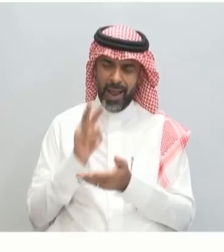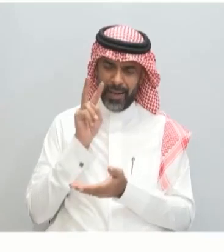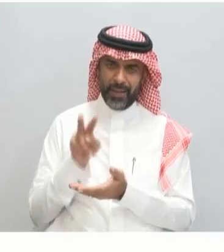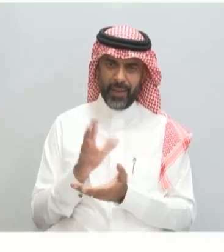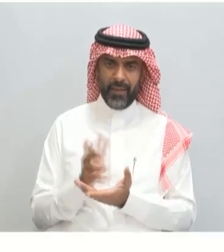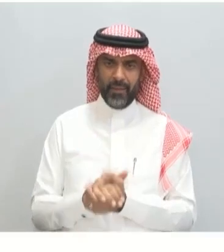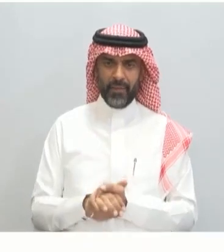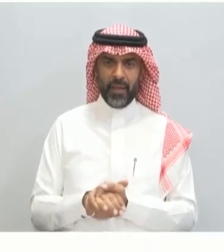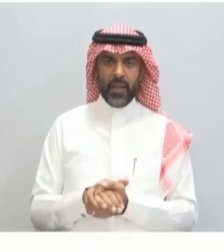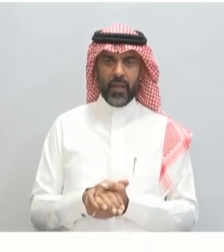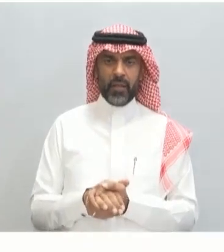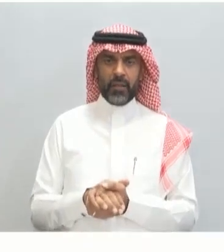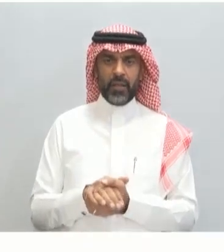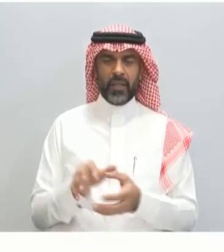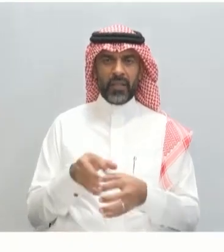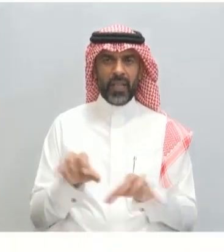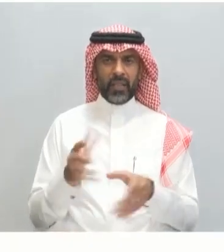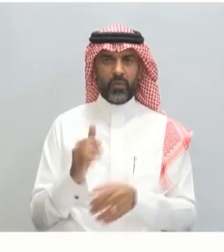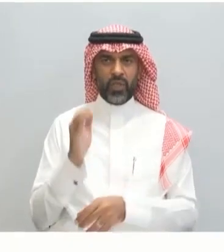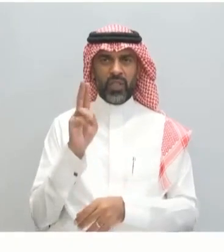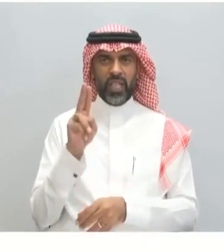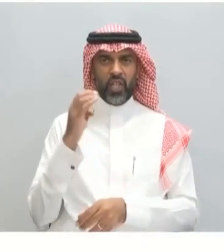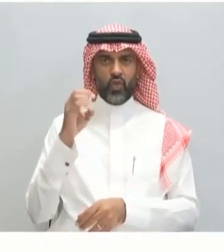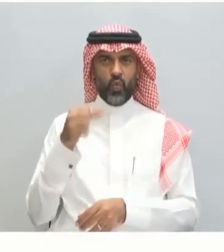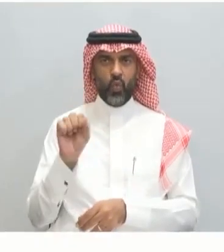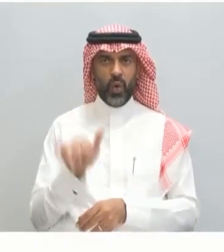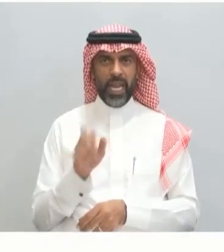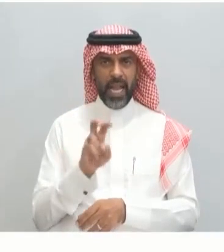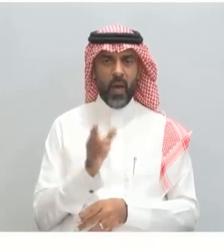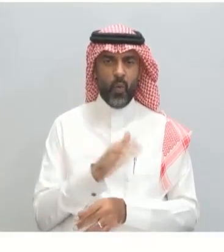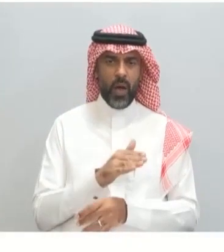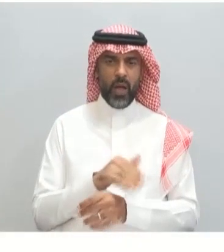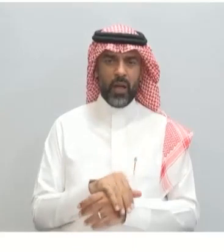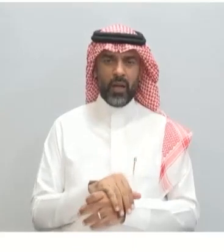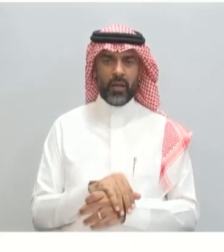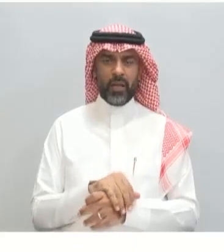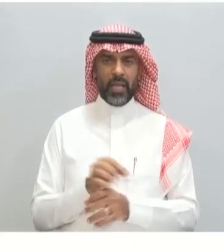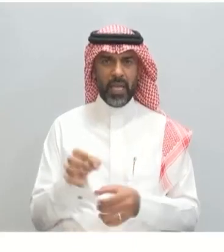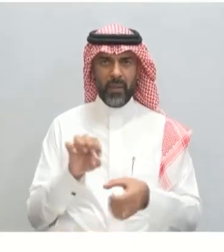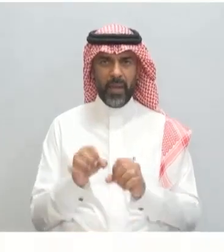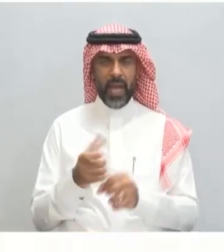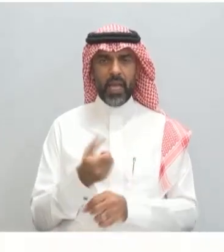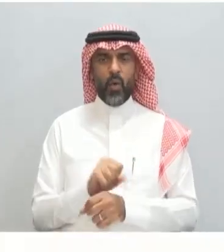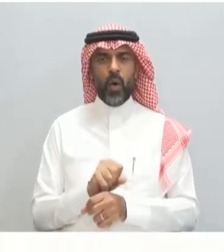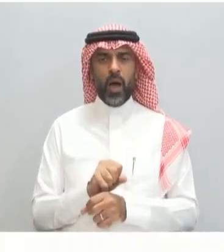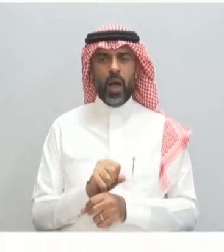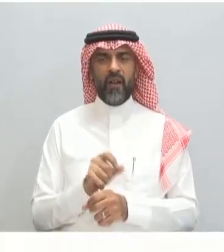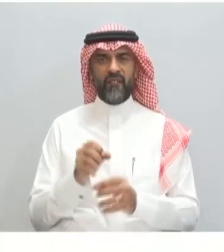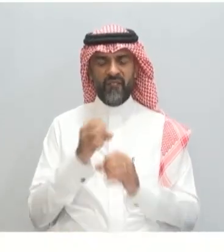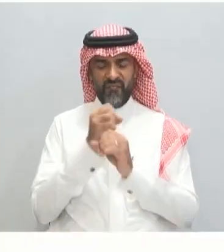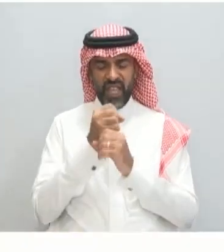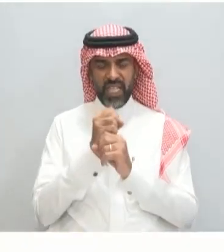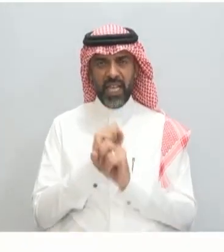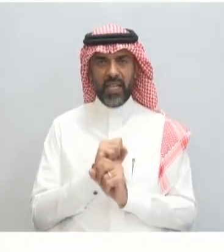هي تنقسم تجويه ممتازين وماذا احسنتم تجويه كيميائيه وتجو فيزيائيه